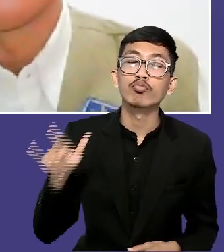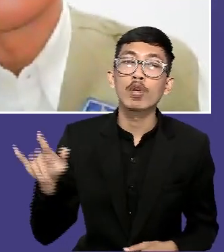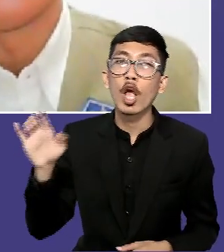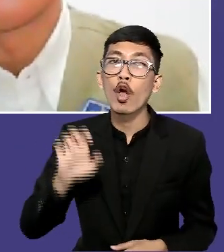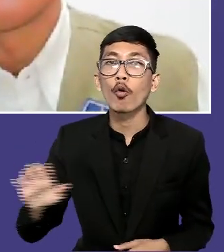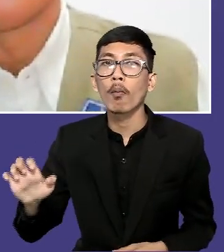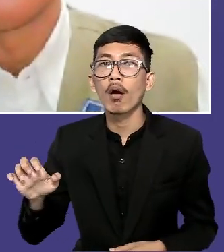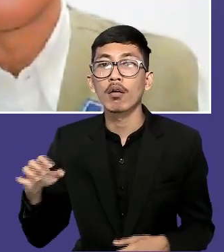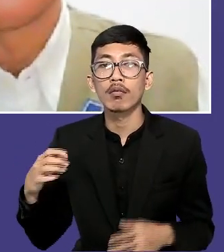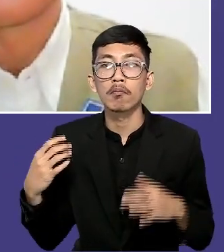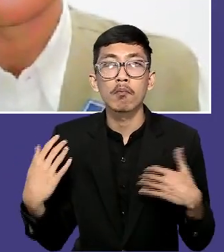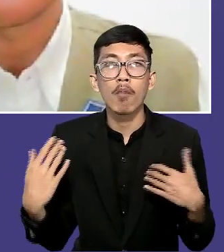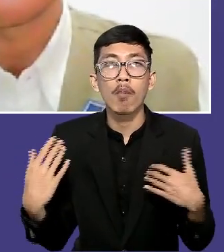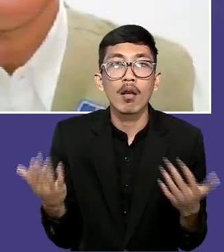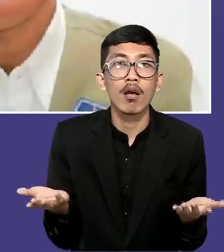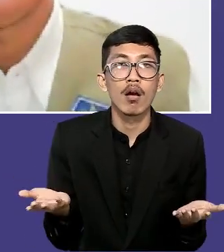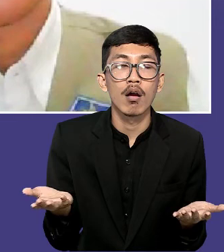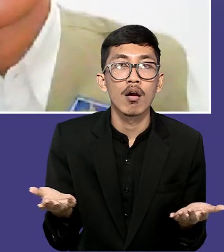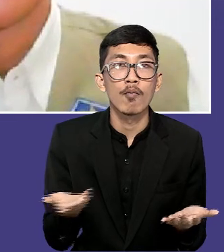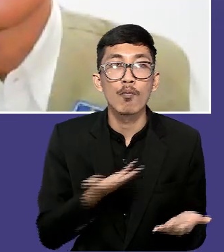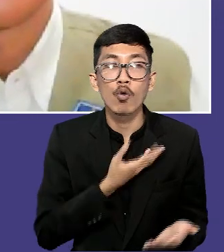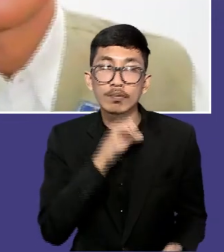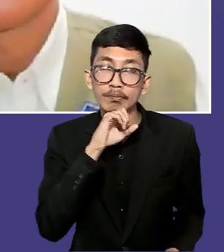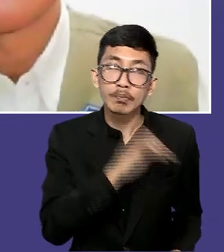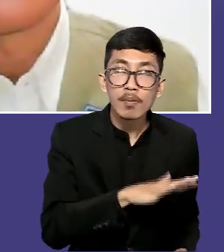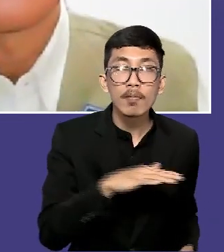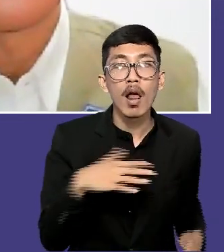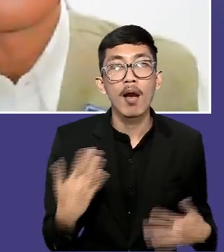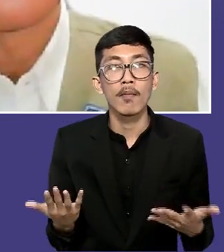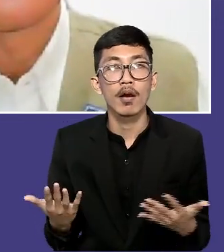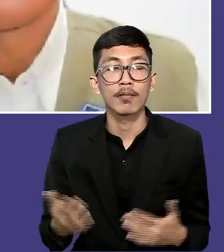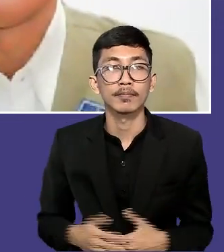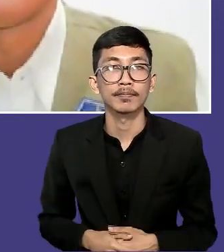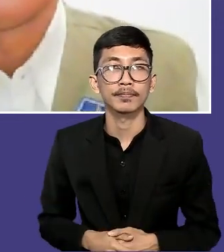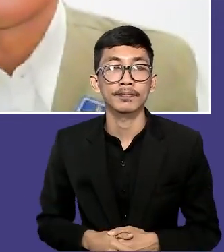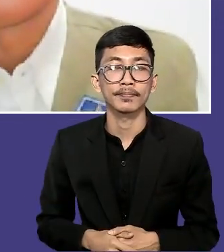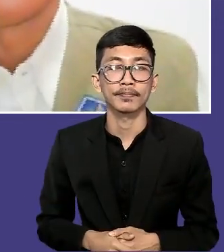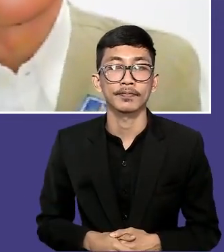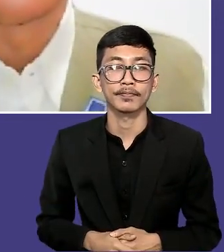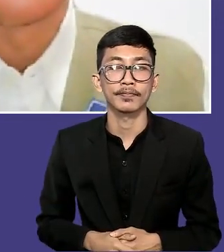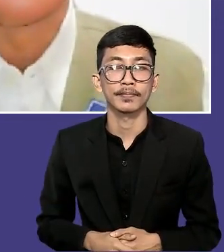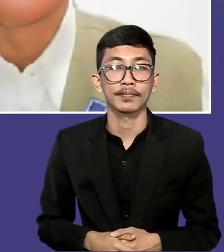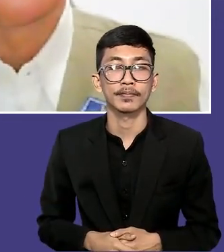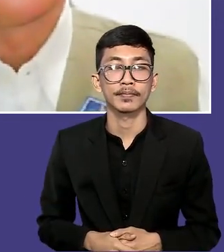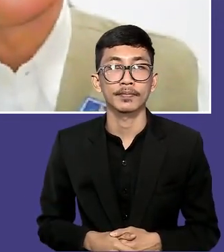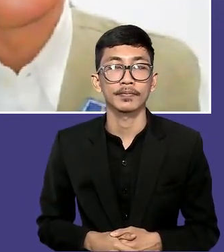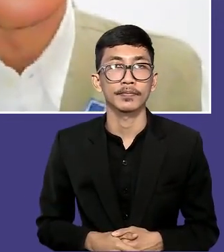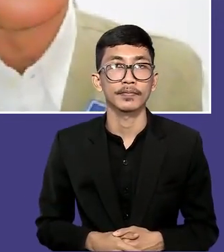himbauan apa yang Anda kemudian ingin sampaikan Oh iya pertama-tama